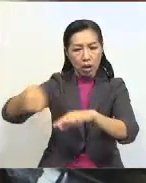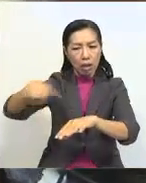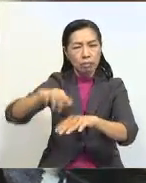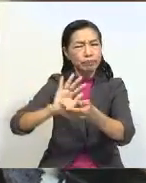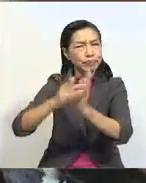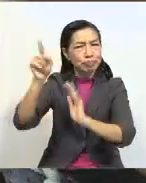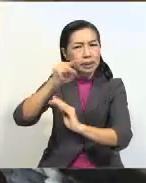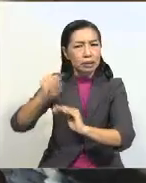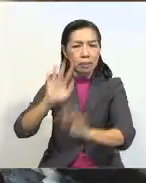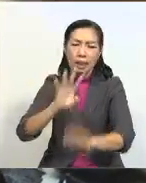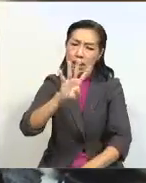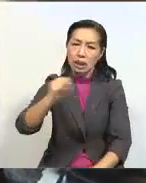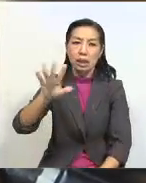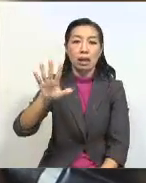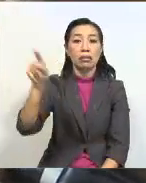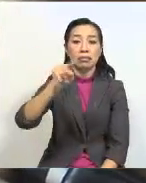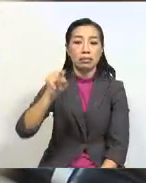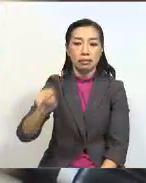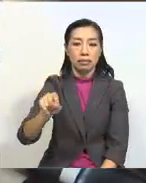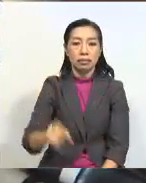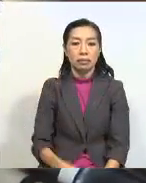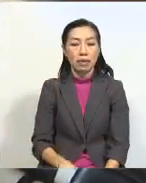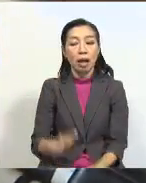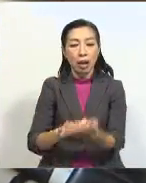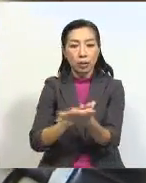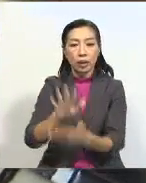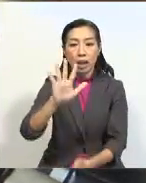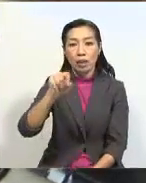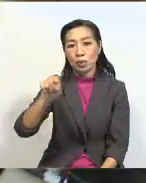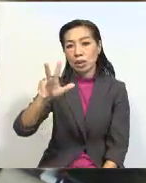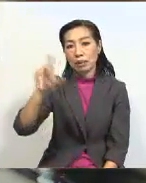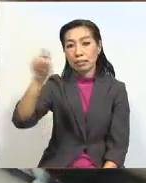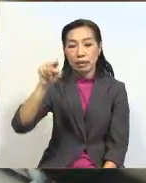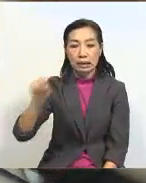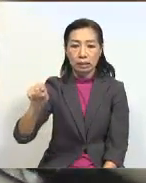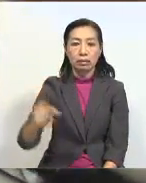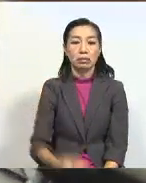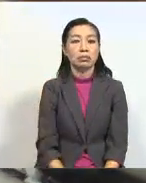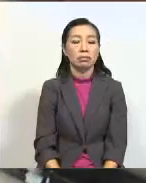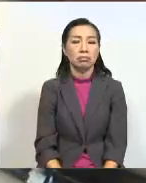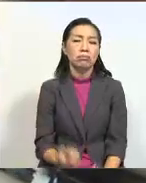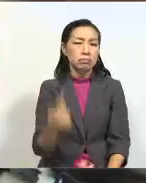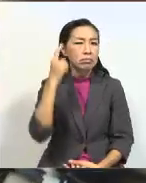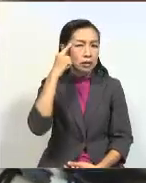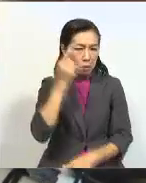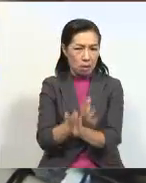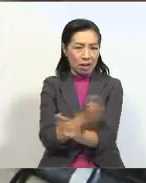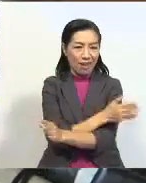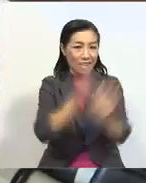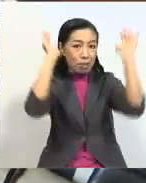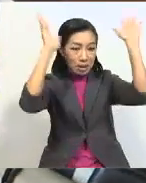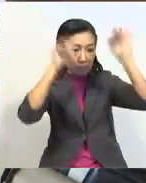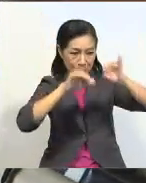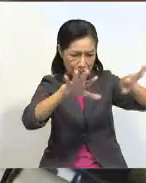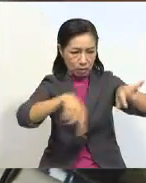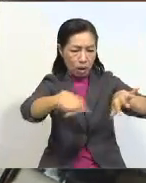ก 4-5% นะคะ 5.3 นะคะก็คิดว่าการรณรงค์ของเราในการที่จะลอยกระทงเนี่